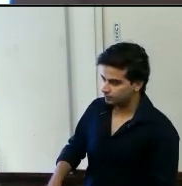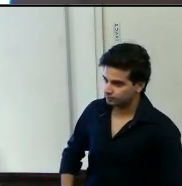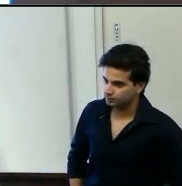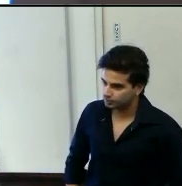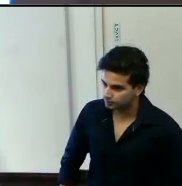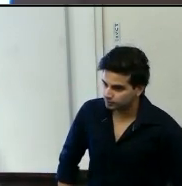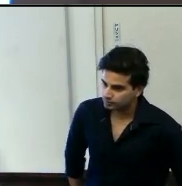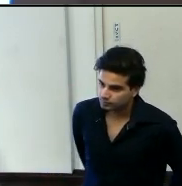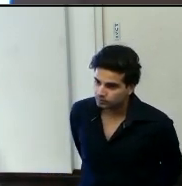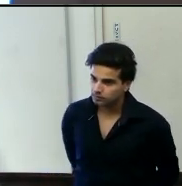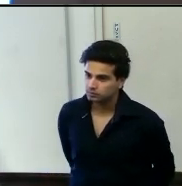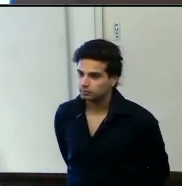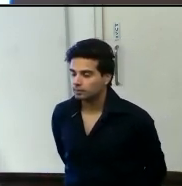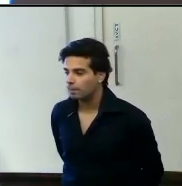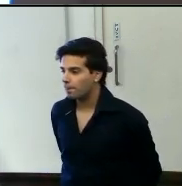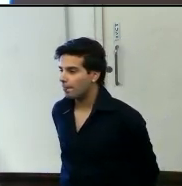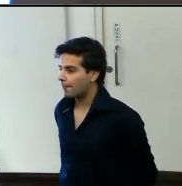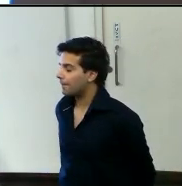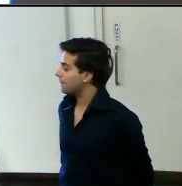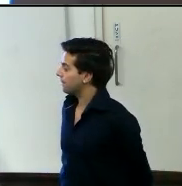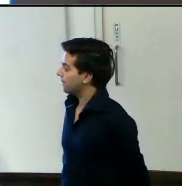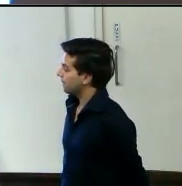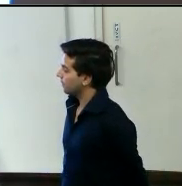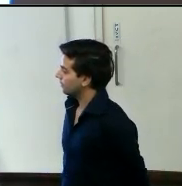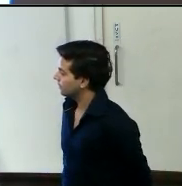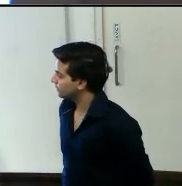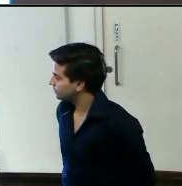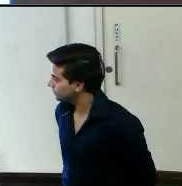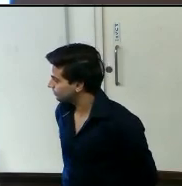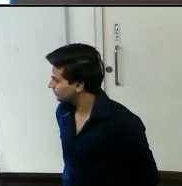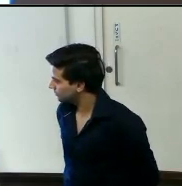ಅದು ನೀರಲ್ಲಿ ತೇಲಾಡ್ತಾ ಇರುತ್ತೆ ಕಾಗದದ ತುಂಡುಗಳೆಲ್ಲ, ಅದನ್ನು ನಾವು